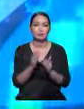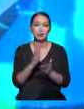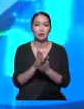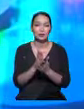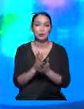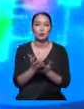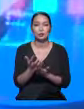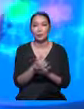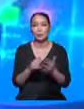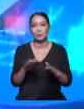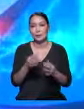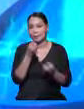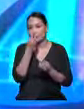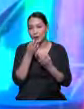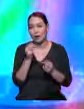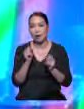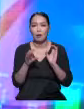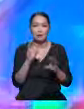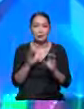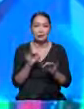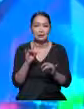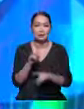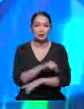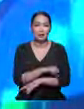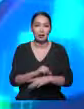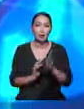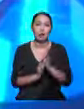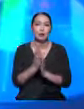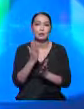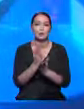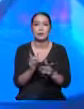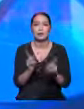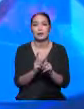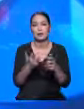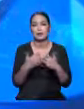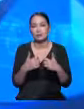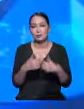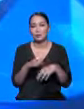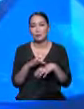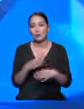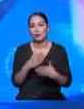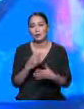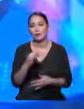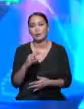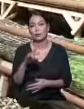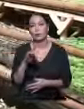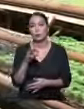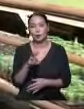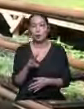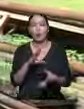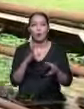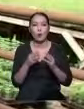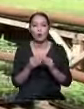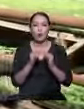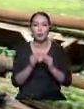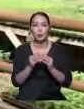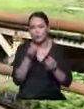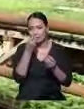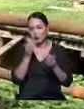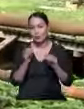сбор местных цветов, а поставки из-за рубежа растут. Такую статистику приводят аналитики Финпром. Объемы